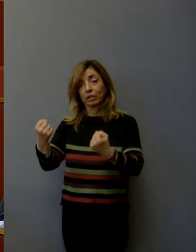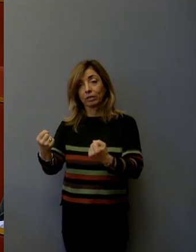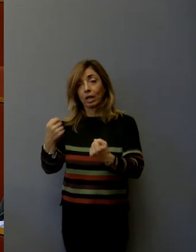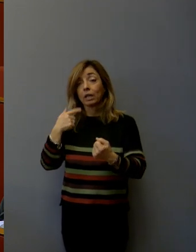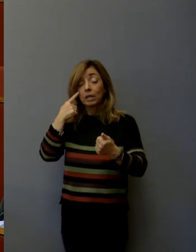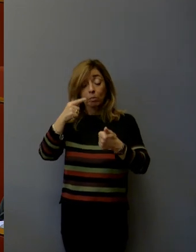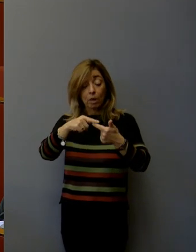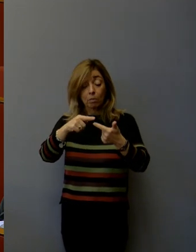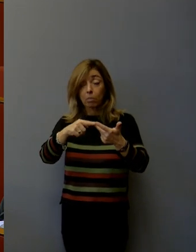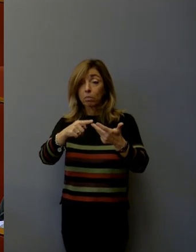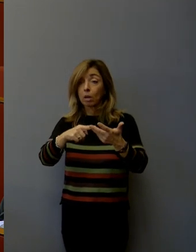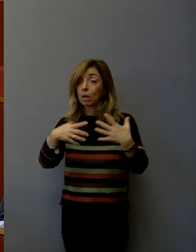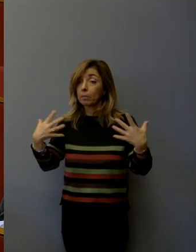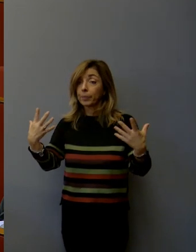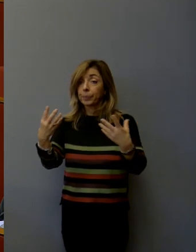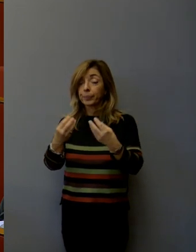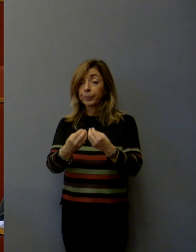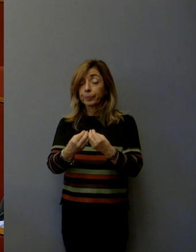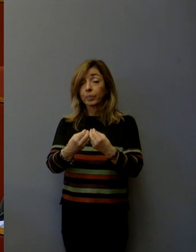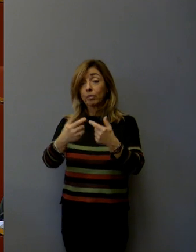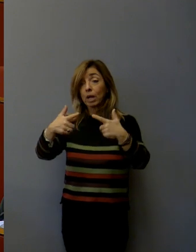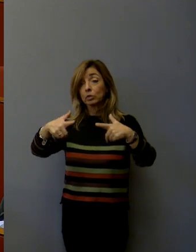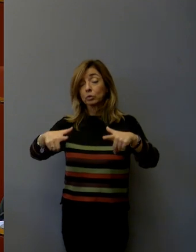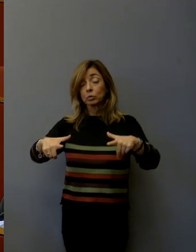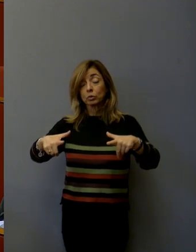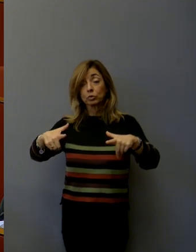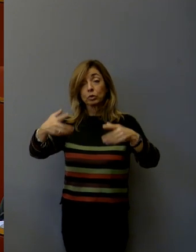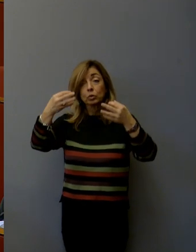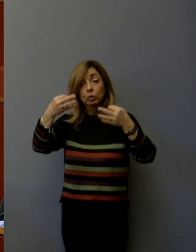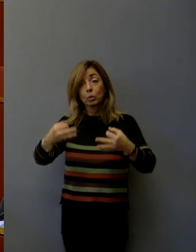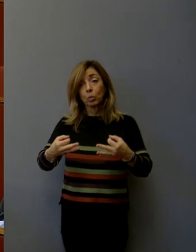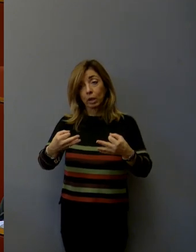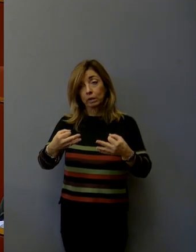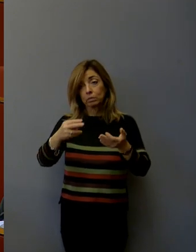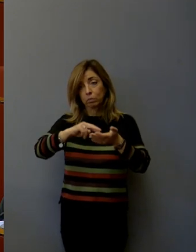tutte queste cose i problemi di sicurezza urbana possono essere risolti